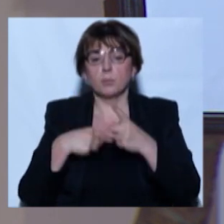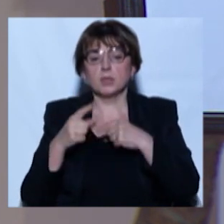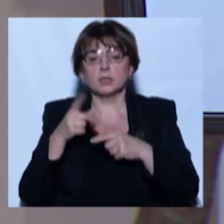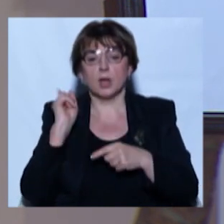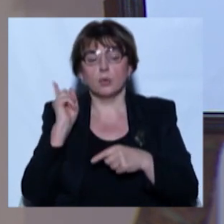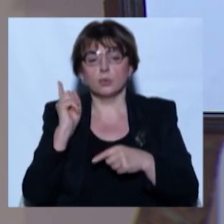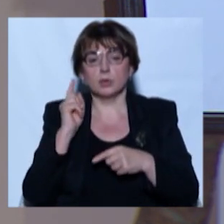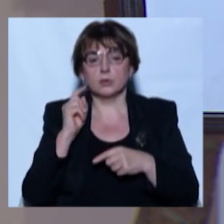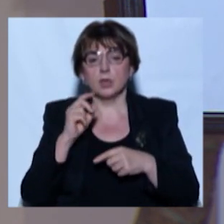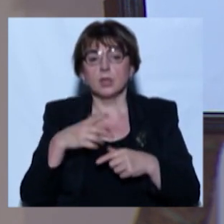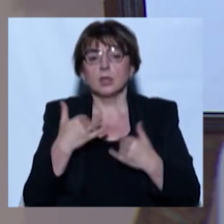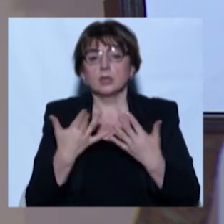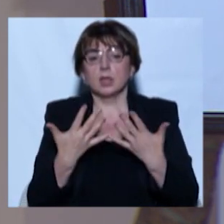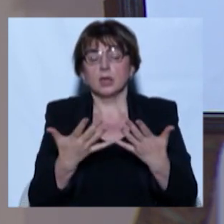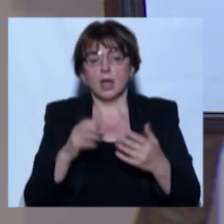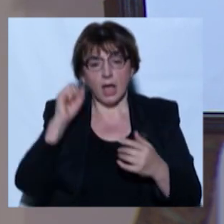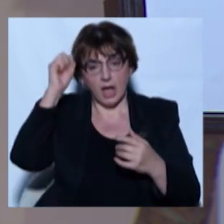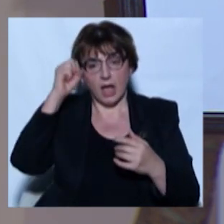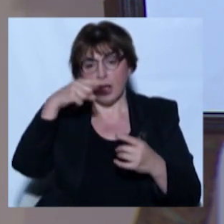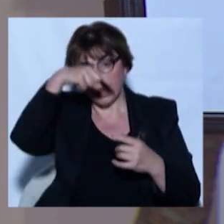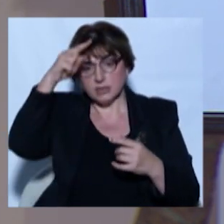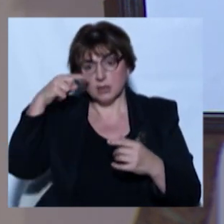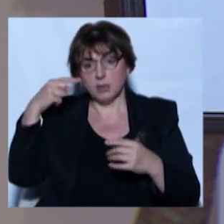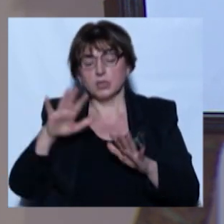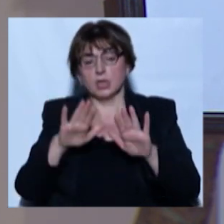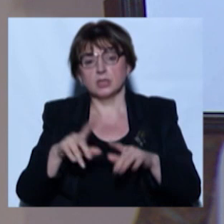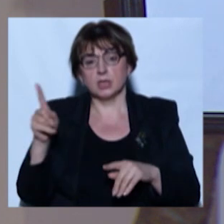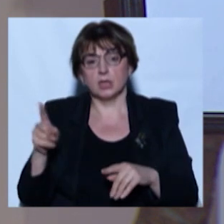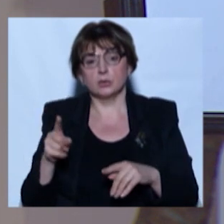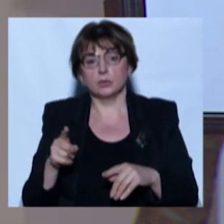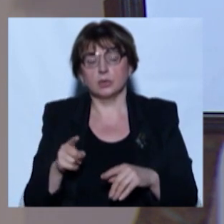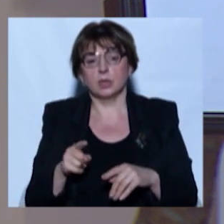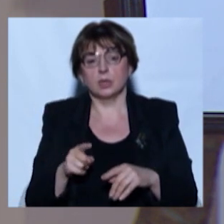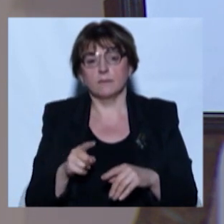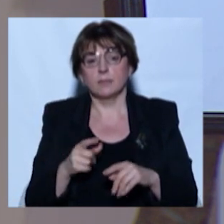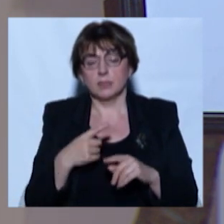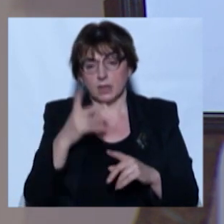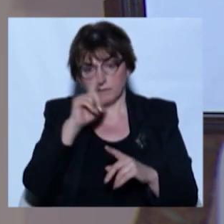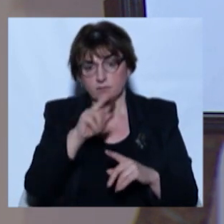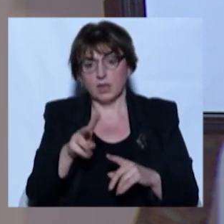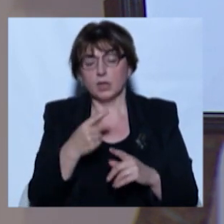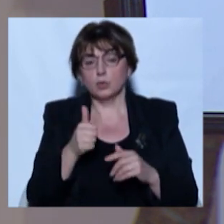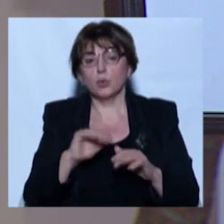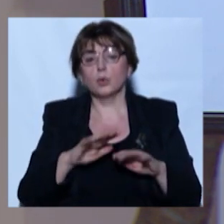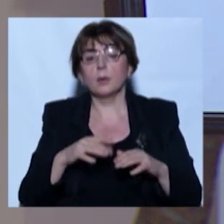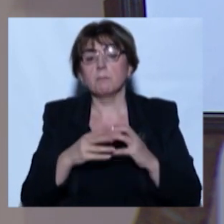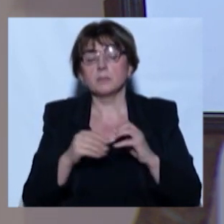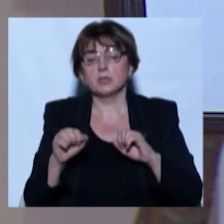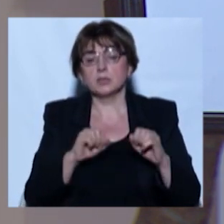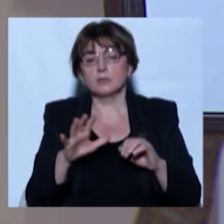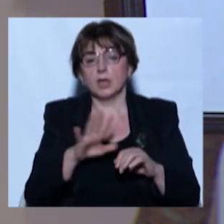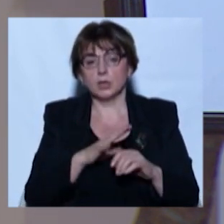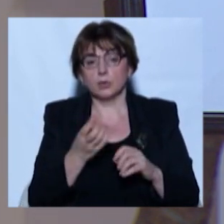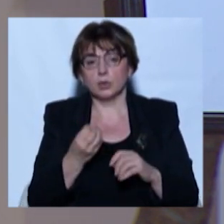საუკუნეში თანამედროვე აზერბაიჯანის ტერიტორიაზე. და ეს გაეცანით, როგორი მიწისძვრები იყო კიდევ